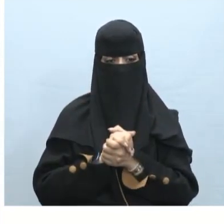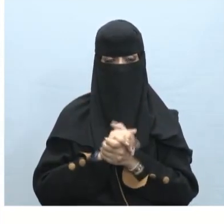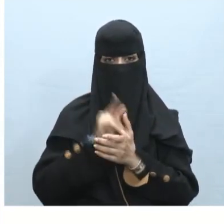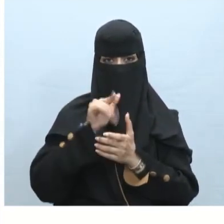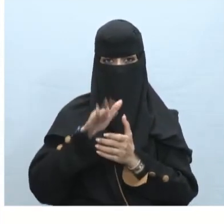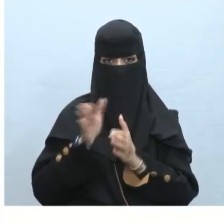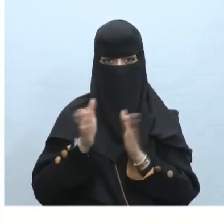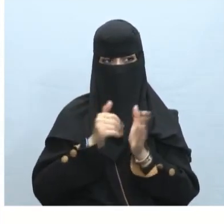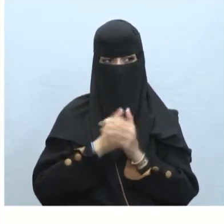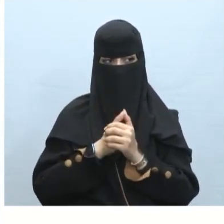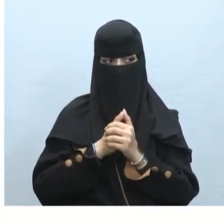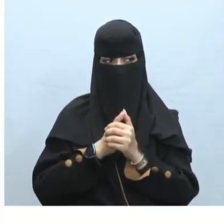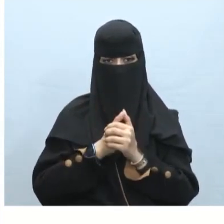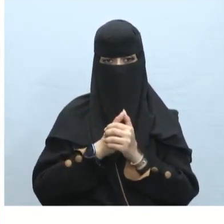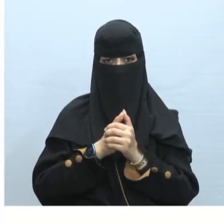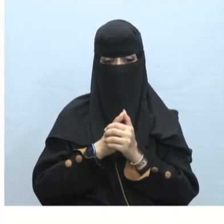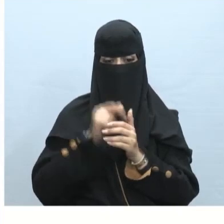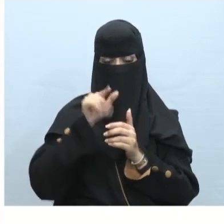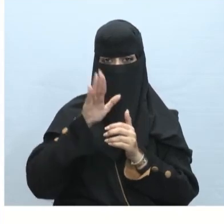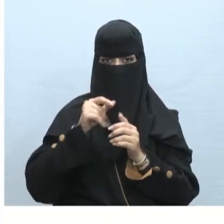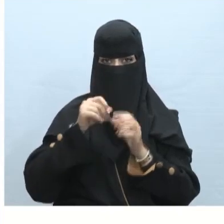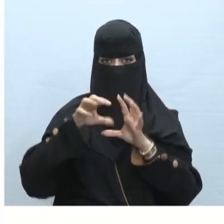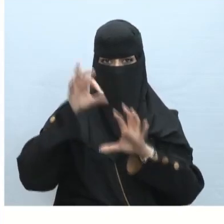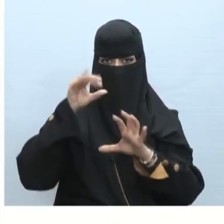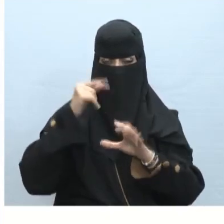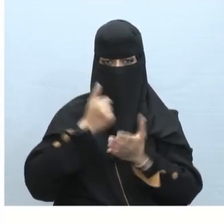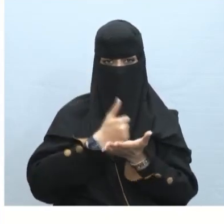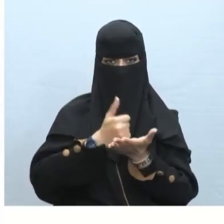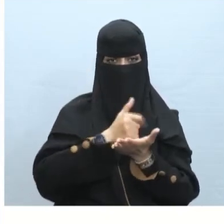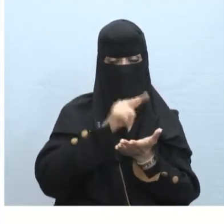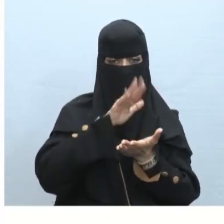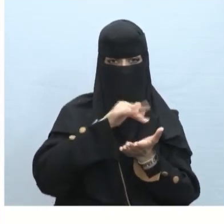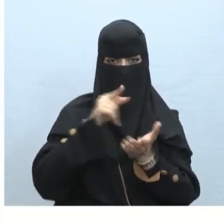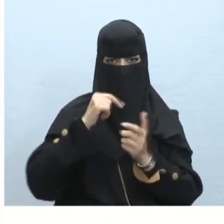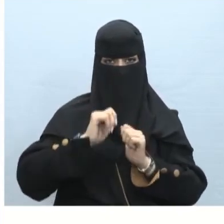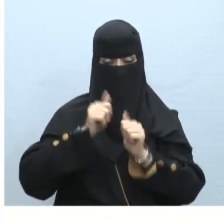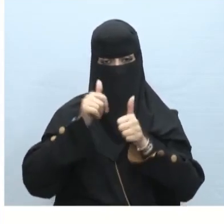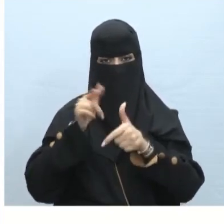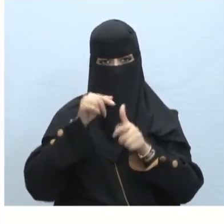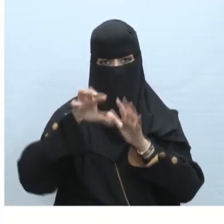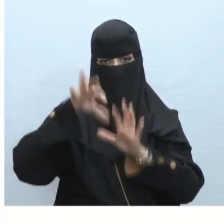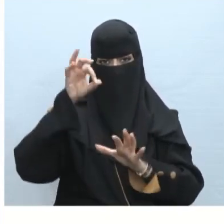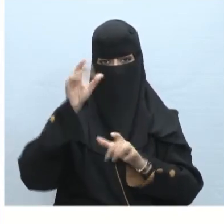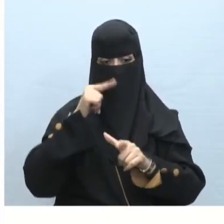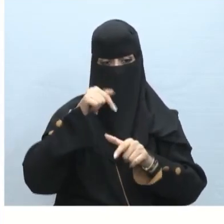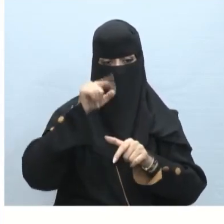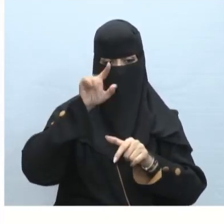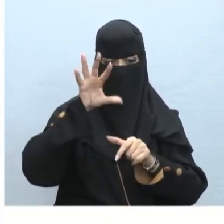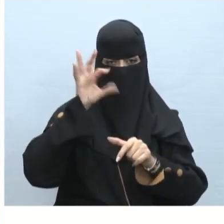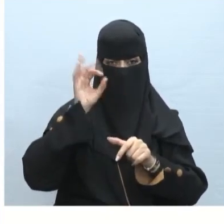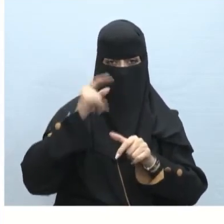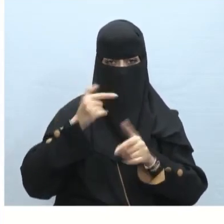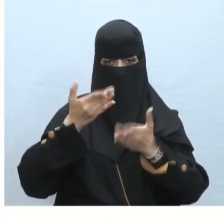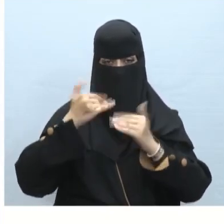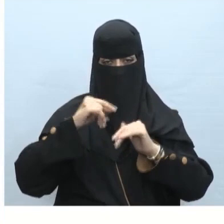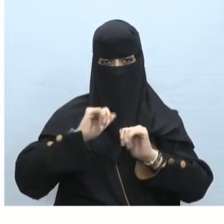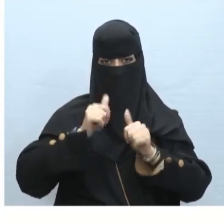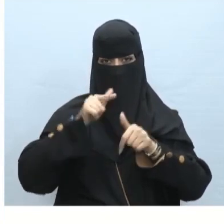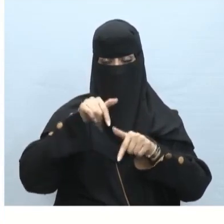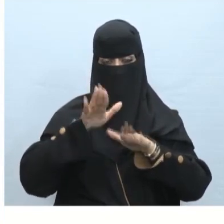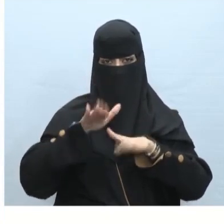كذلك من خلال الانماط سمارت ارت تستطيع اختيار احد الانماط التي